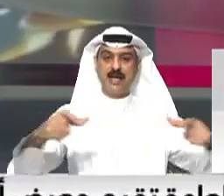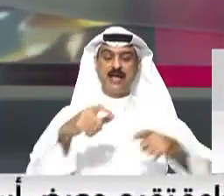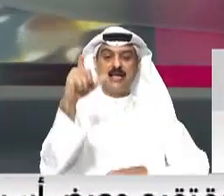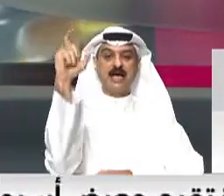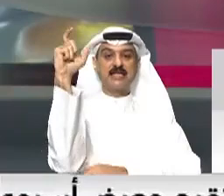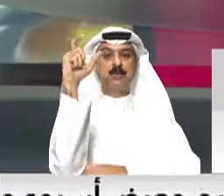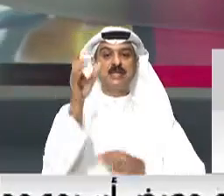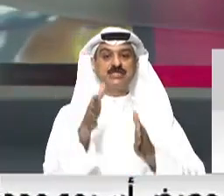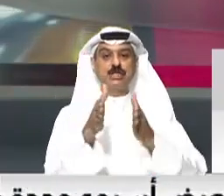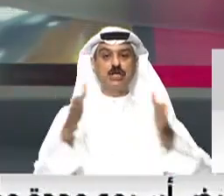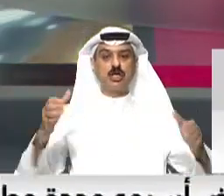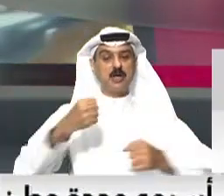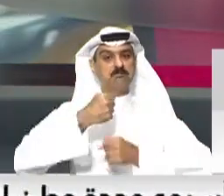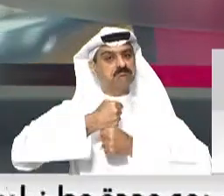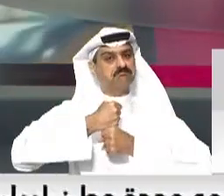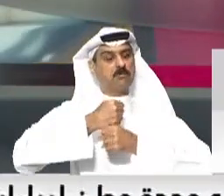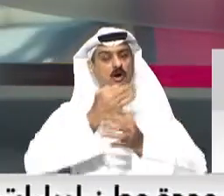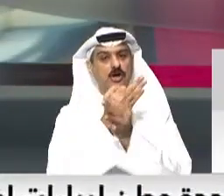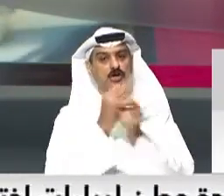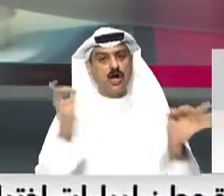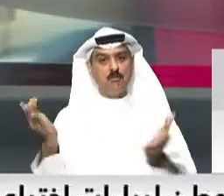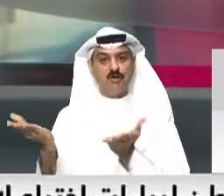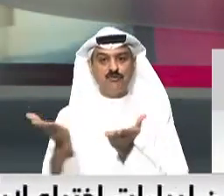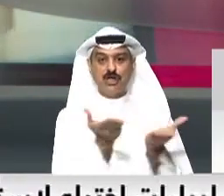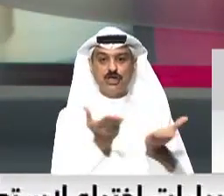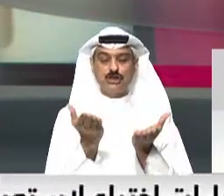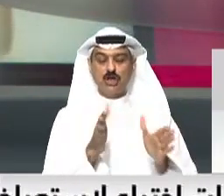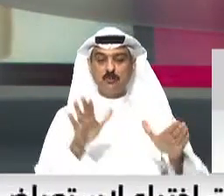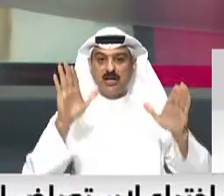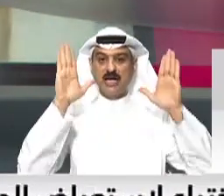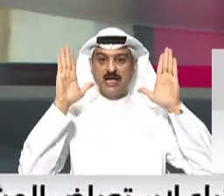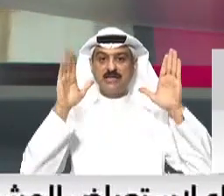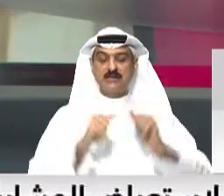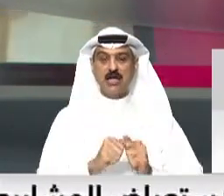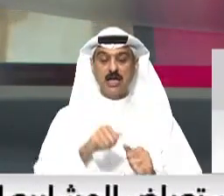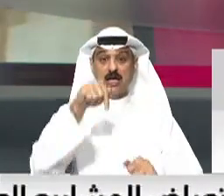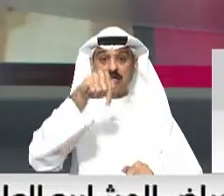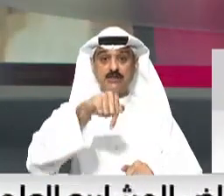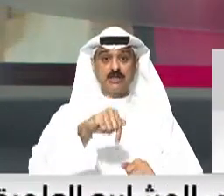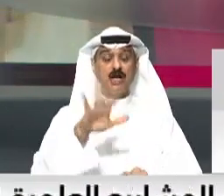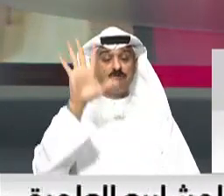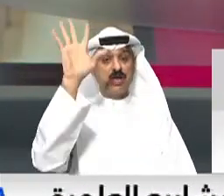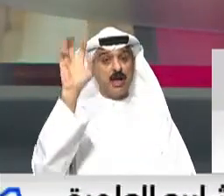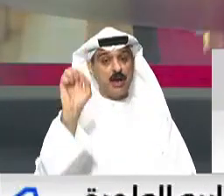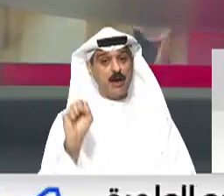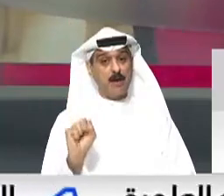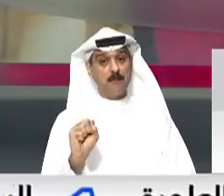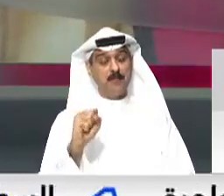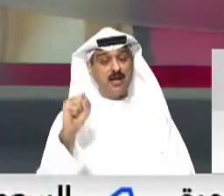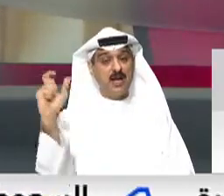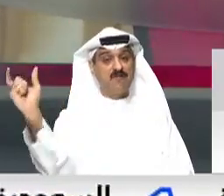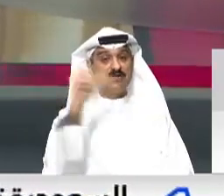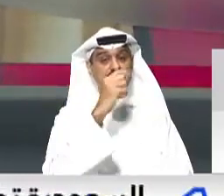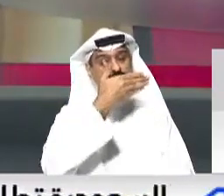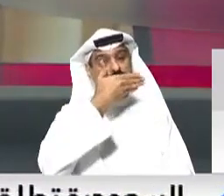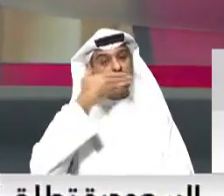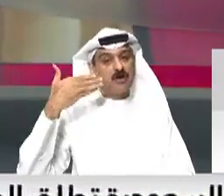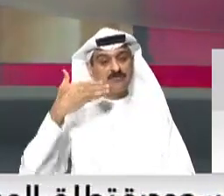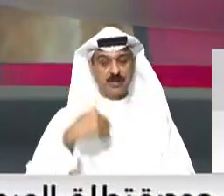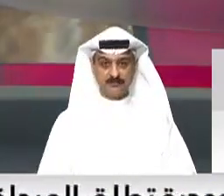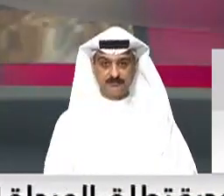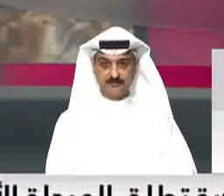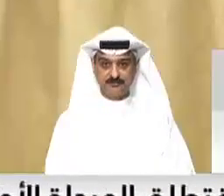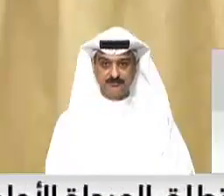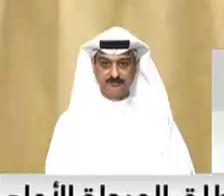استعدادها وجهوزيتها لاستقبال المصلين في صلاتي التراويح والتهجد خلال ليالي الشهر المبارك.